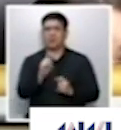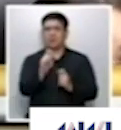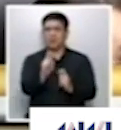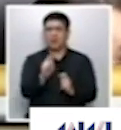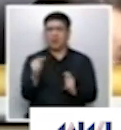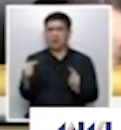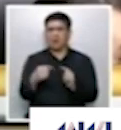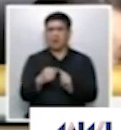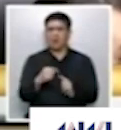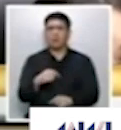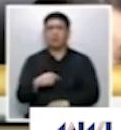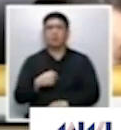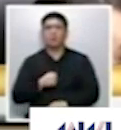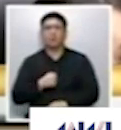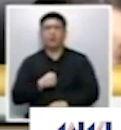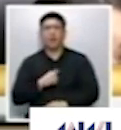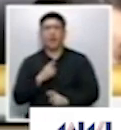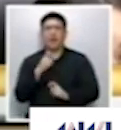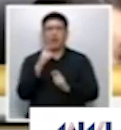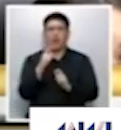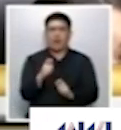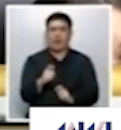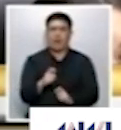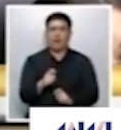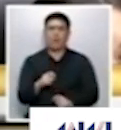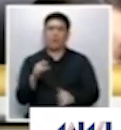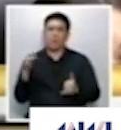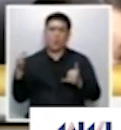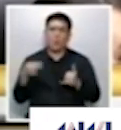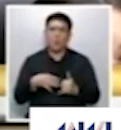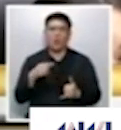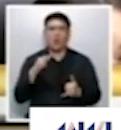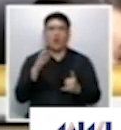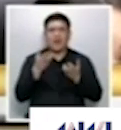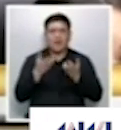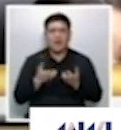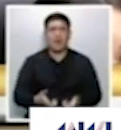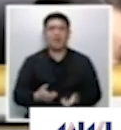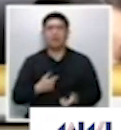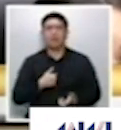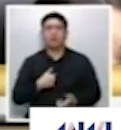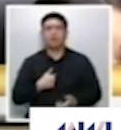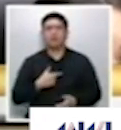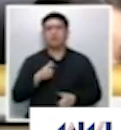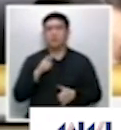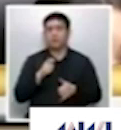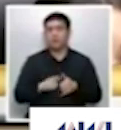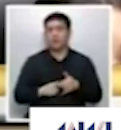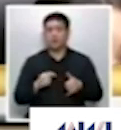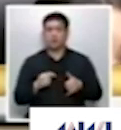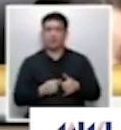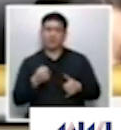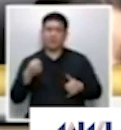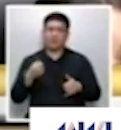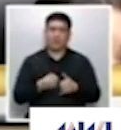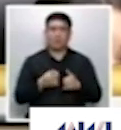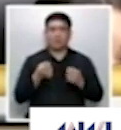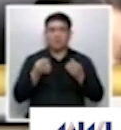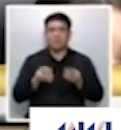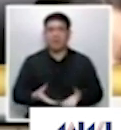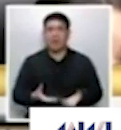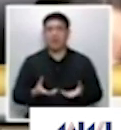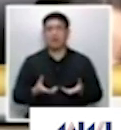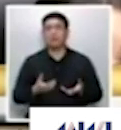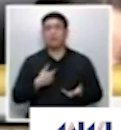ที่โหดร้ายทารุณและก็เป็นการกระทำร้ายผู้อื่นอย่างรุนแรง